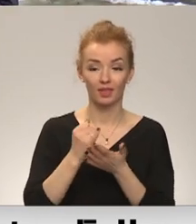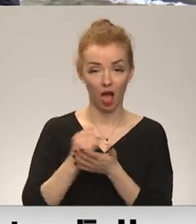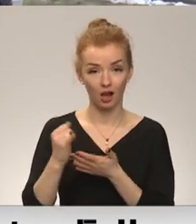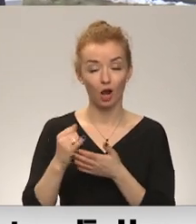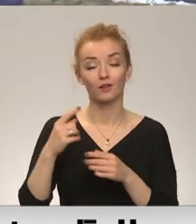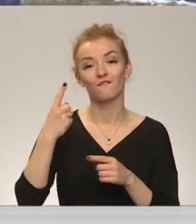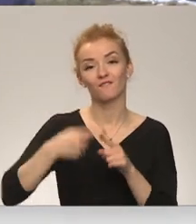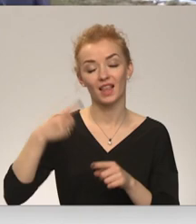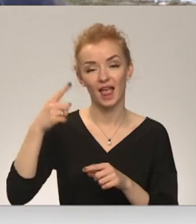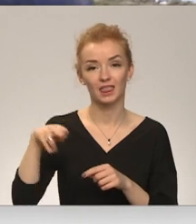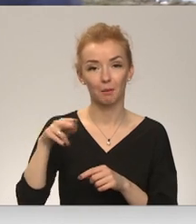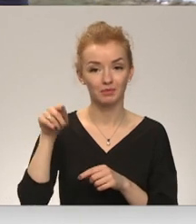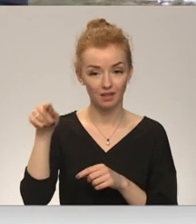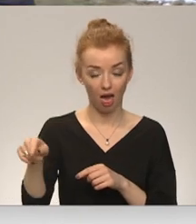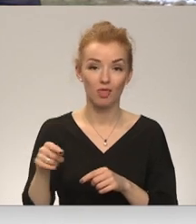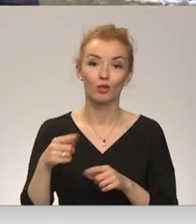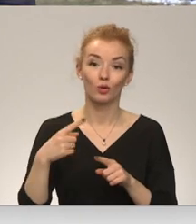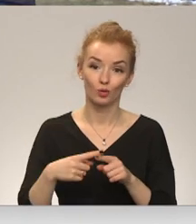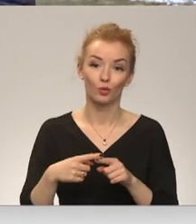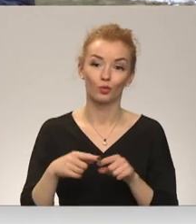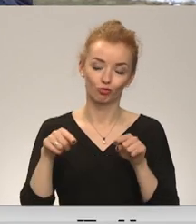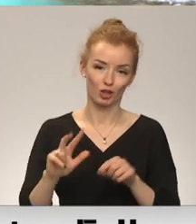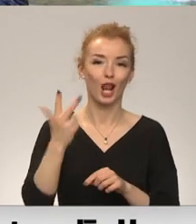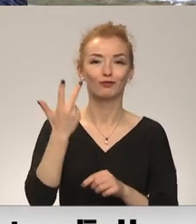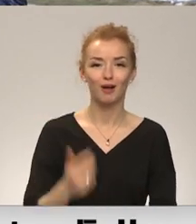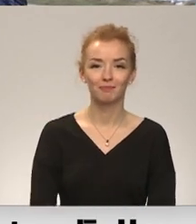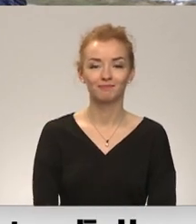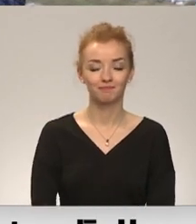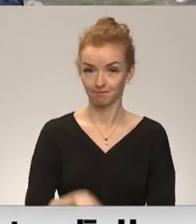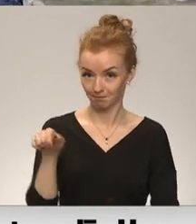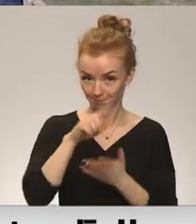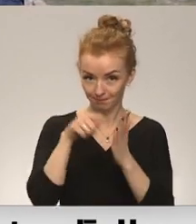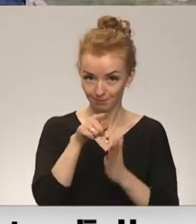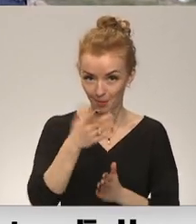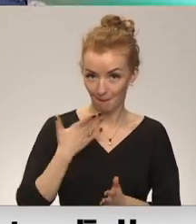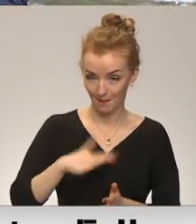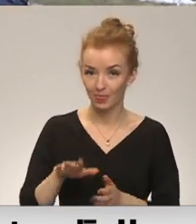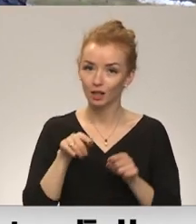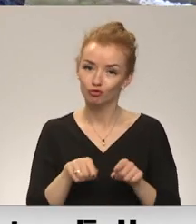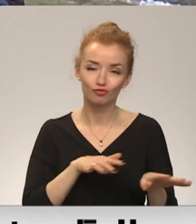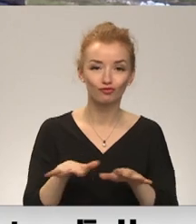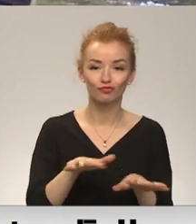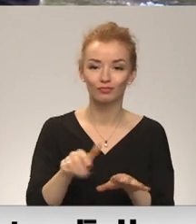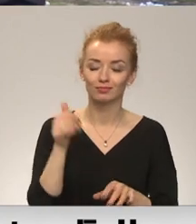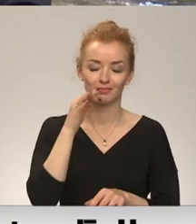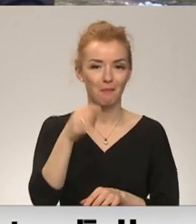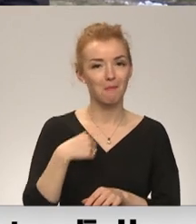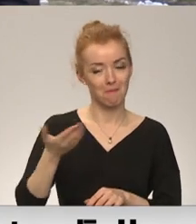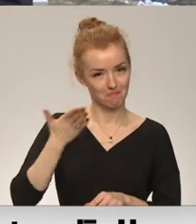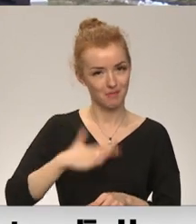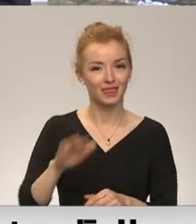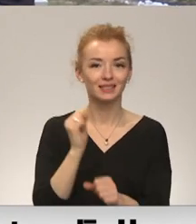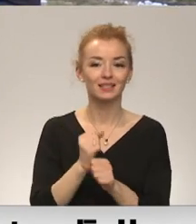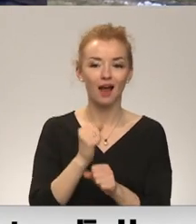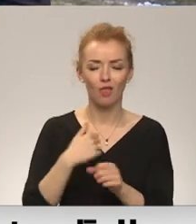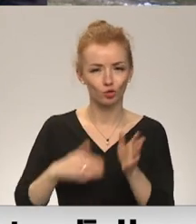vienreiz Dimzēnos un šitā trešā. Kā tev patīk vispār viss šī darbošanā? Man patīk strādāt, es